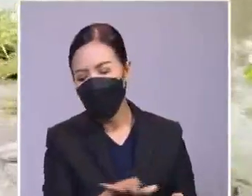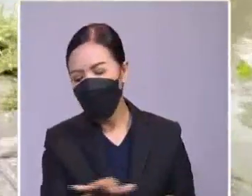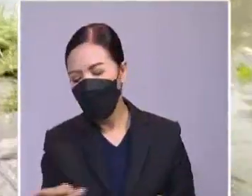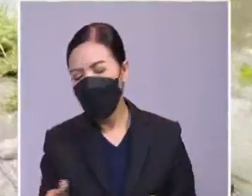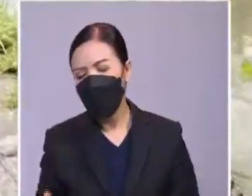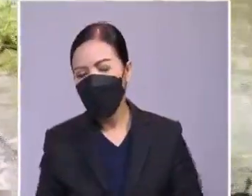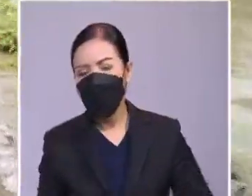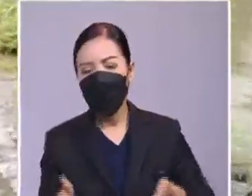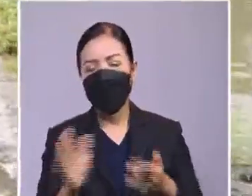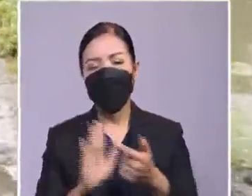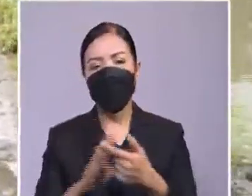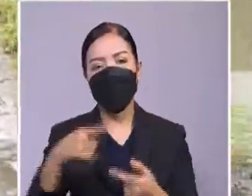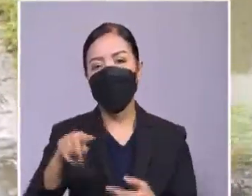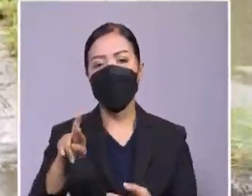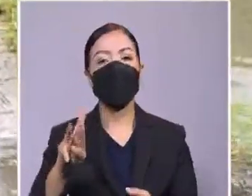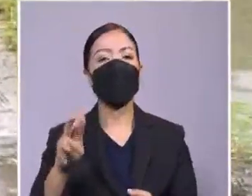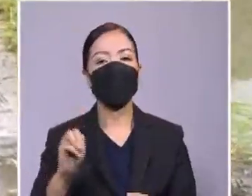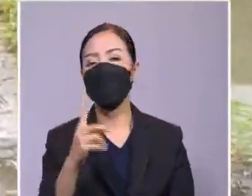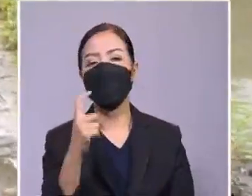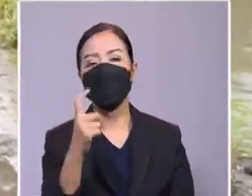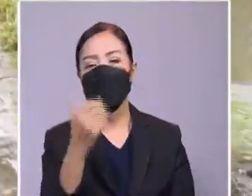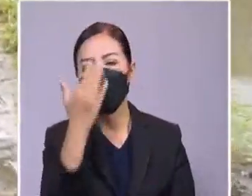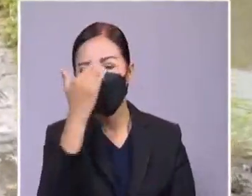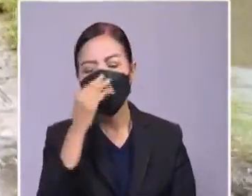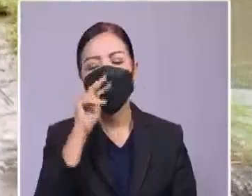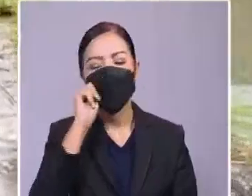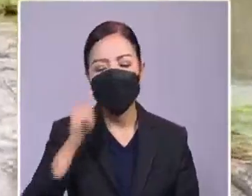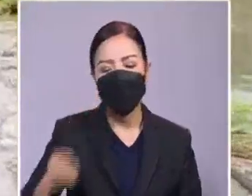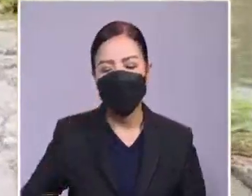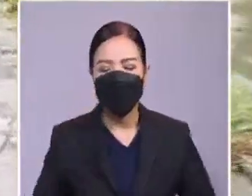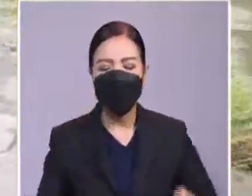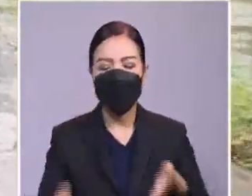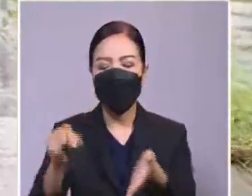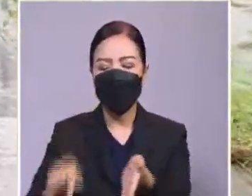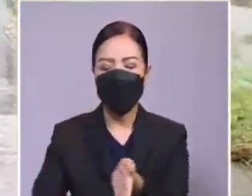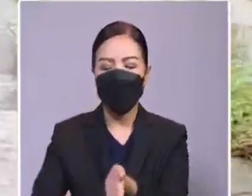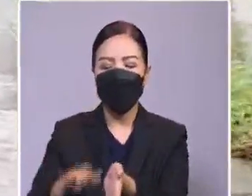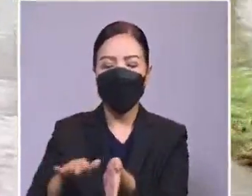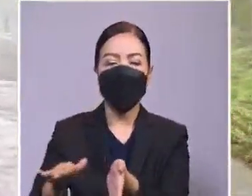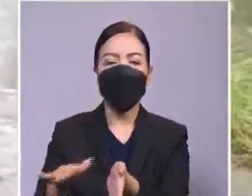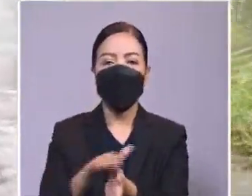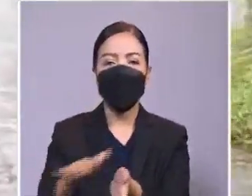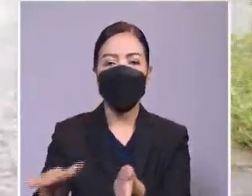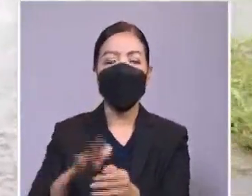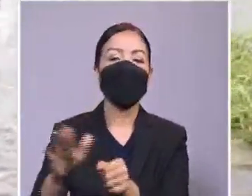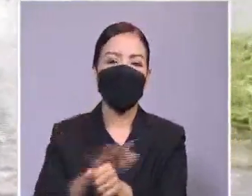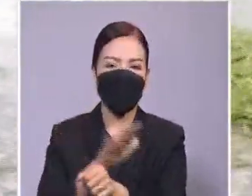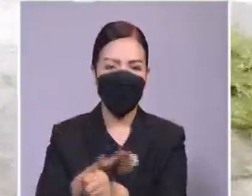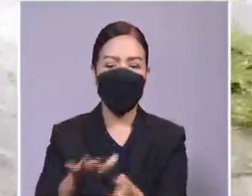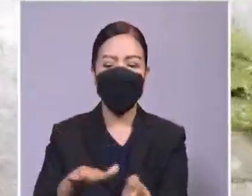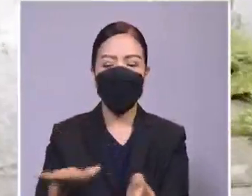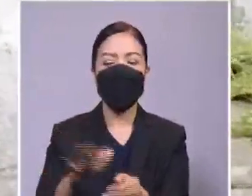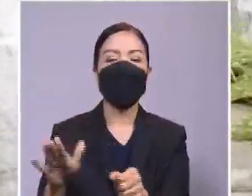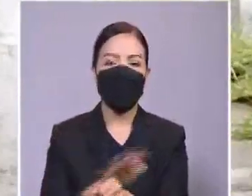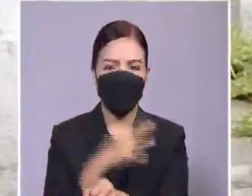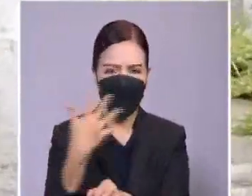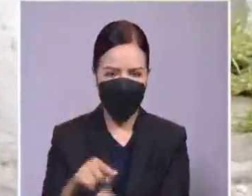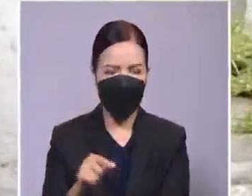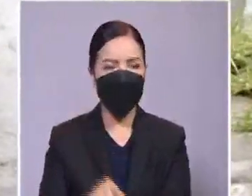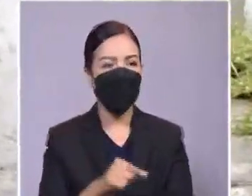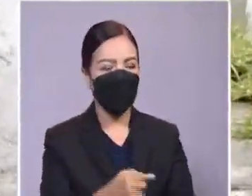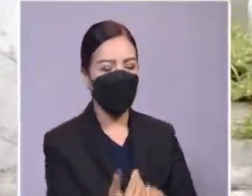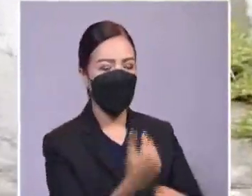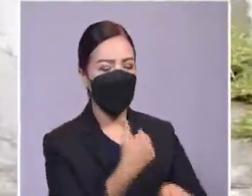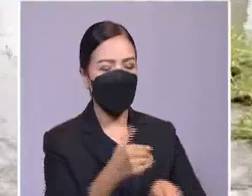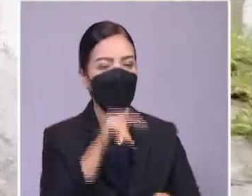ทางกทมนะคะก็เตือนมาว่าในวันนี้อาจจะเกิดฝนตกหนักในพื้นที่เดิมโดยเฉพาะกรุงเทพฯโซนเหนืออีกครั้งในช่วง